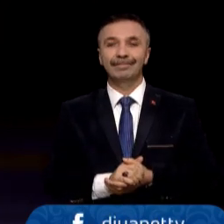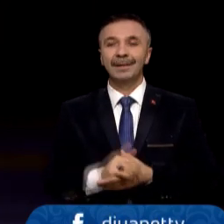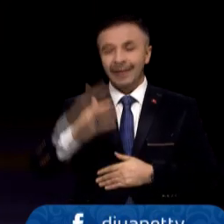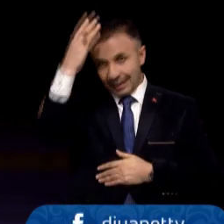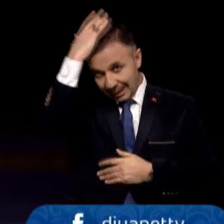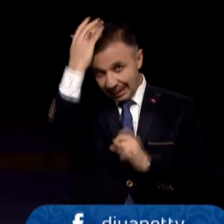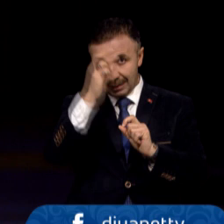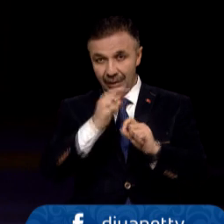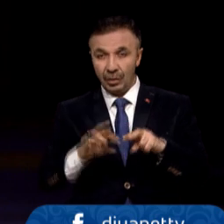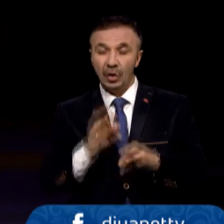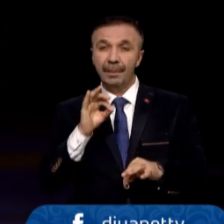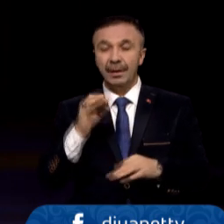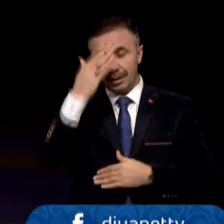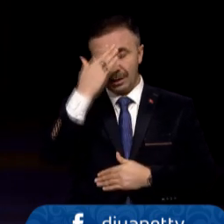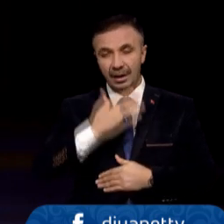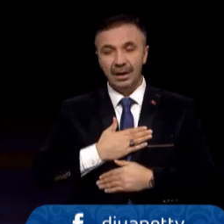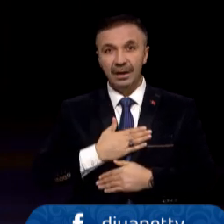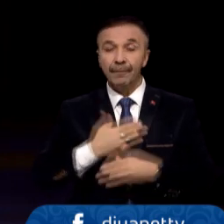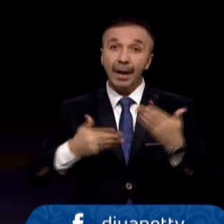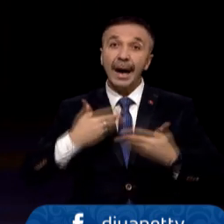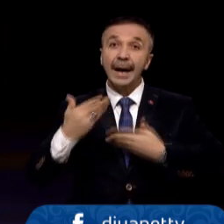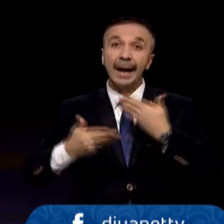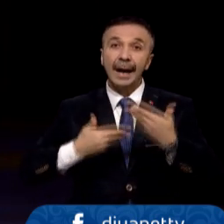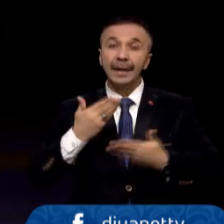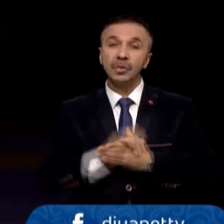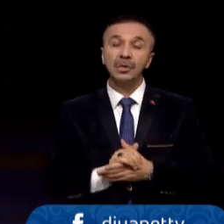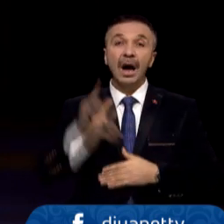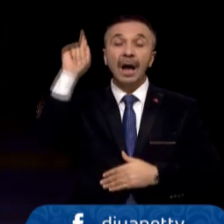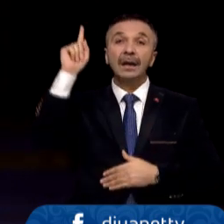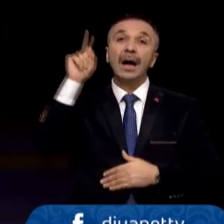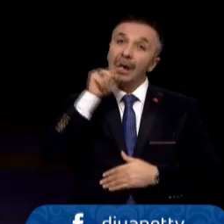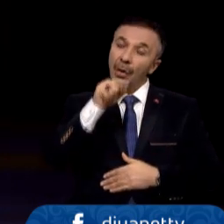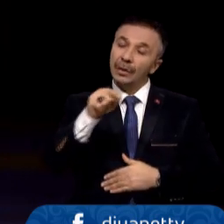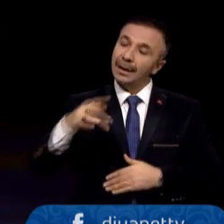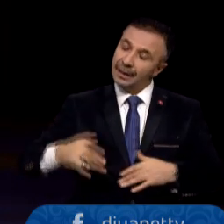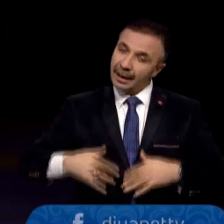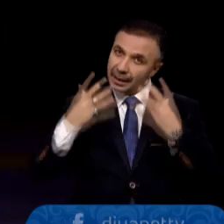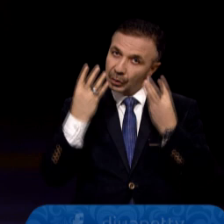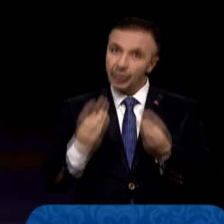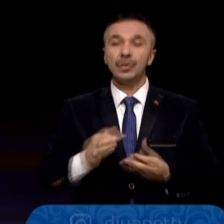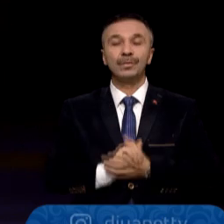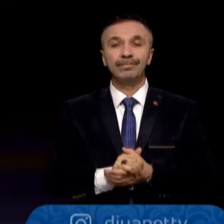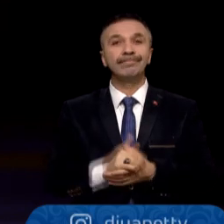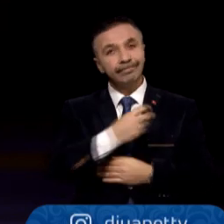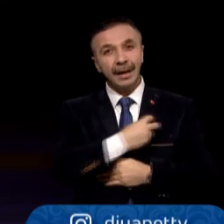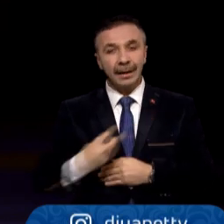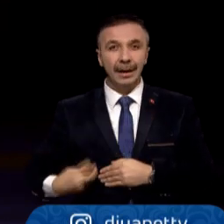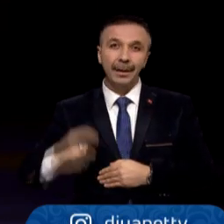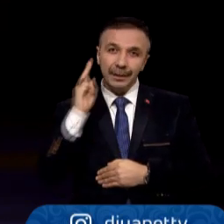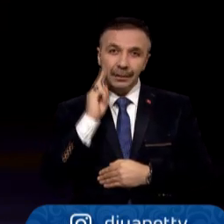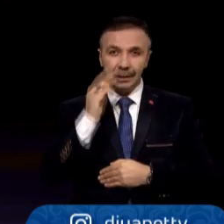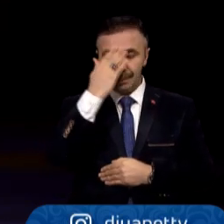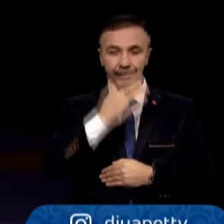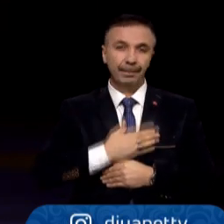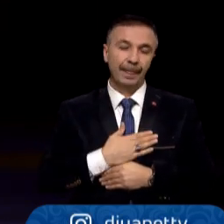hazret-i Ömer radiyallahu anh efendimizin konuşuyoruz Allah'ından razı olsun Su peygamber